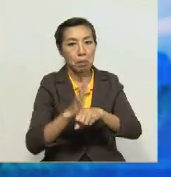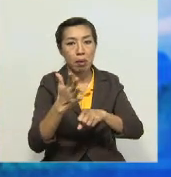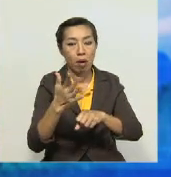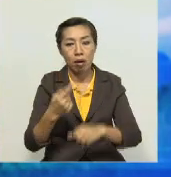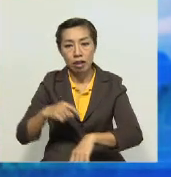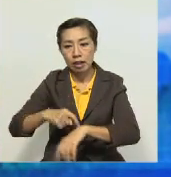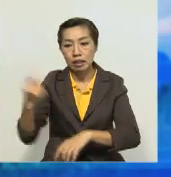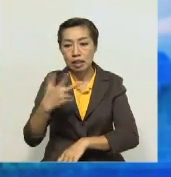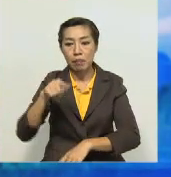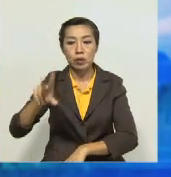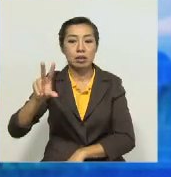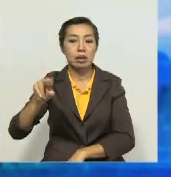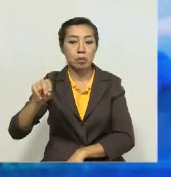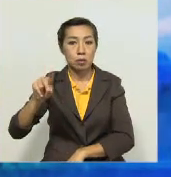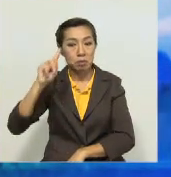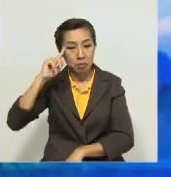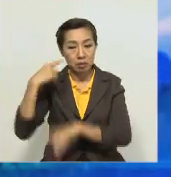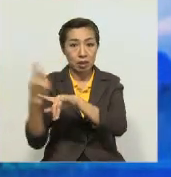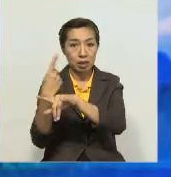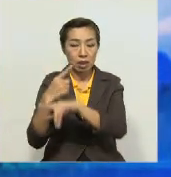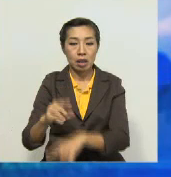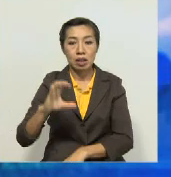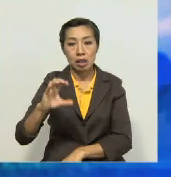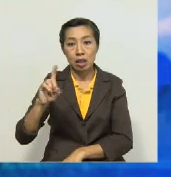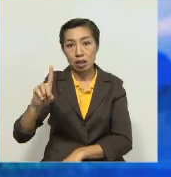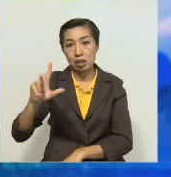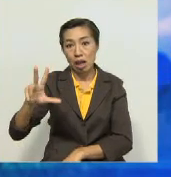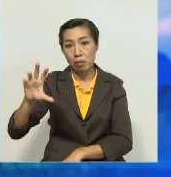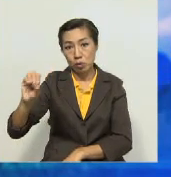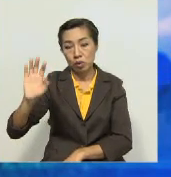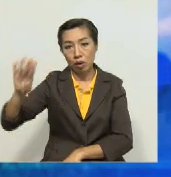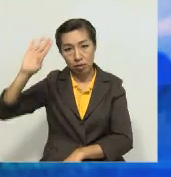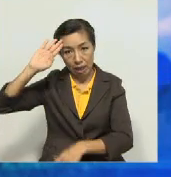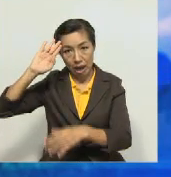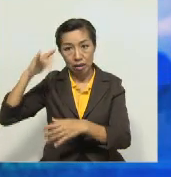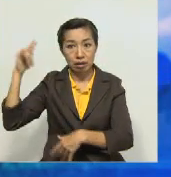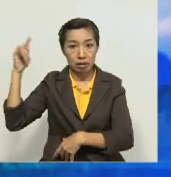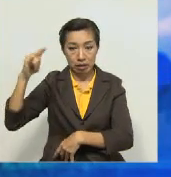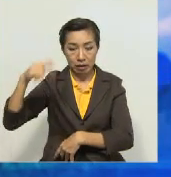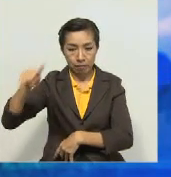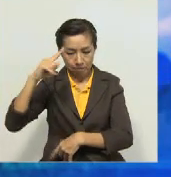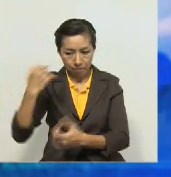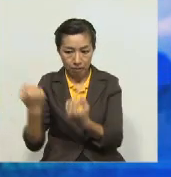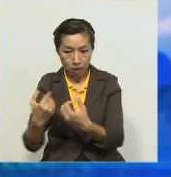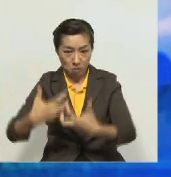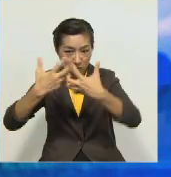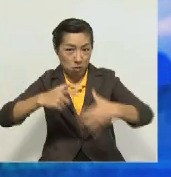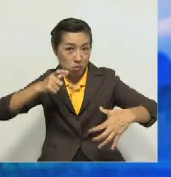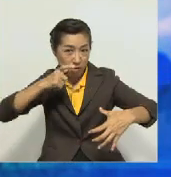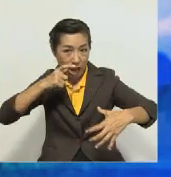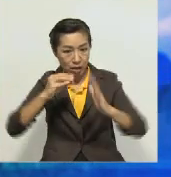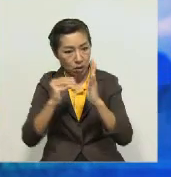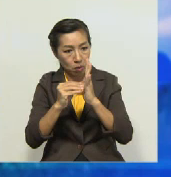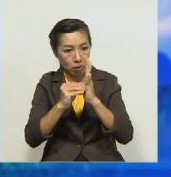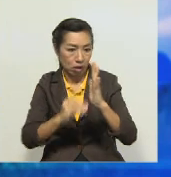เวลา 3 น.ร. น.ร. เรื่องบน C-130 ของก่องทบอากาศลำเรีงเครองสบน้ำขนาดใหญ่ 5 เครื่องจากกรง